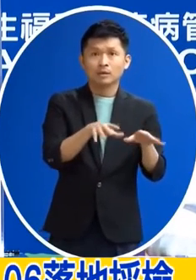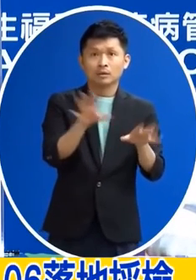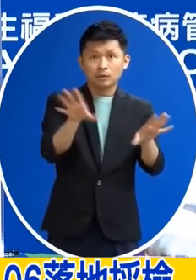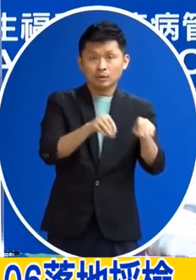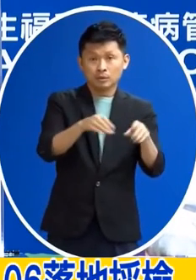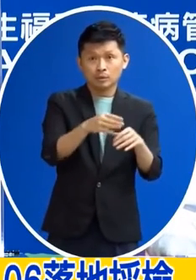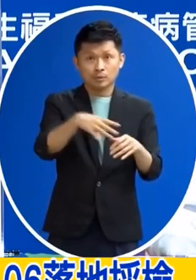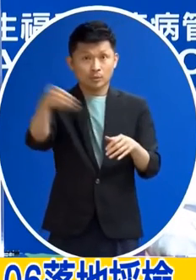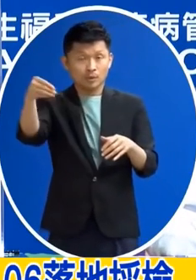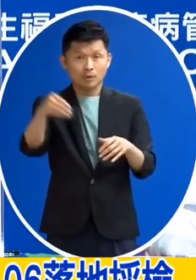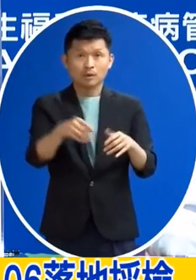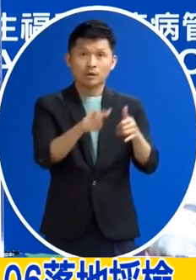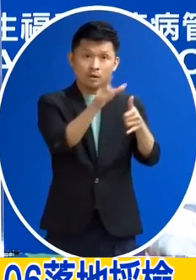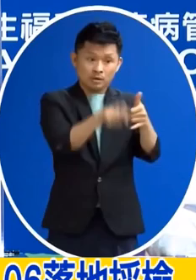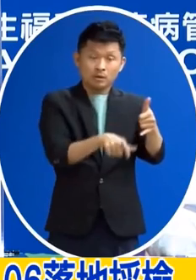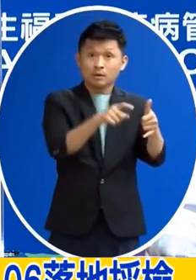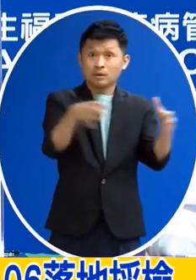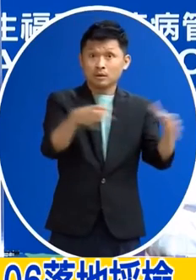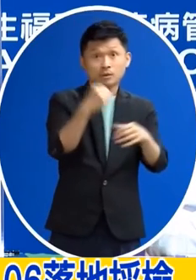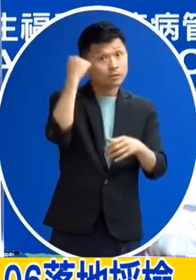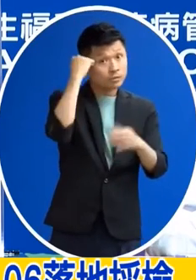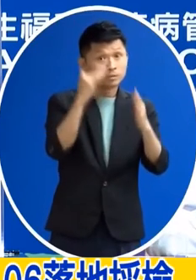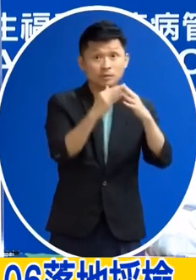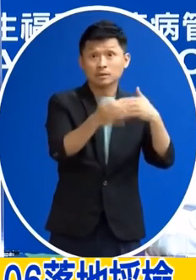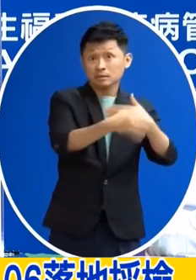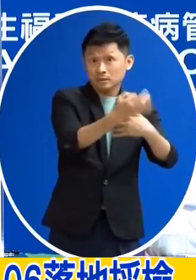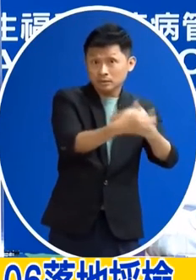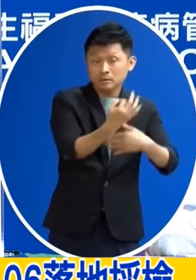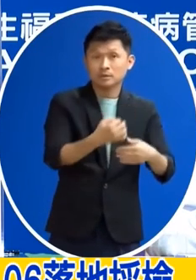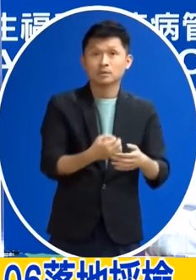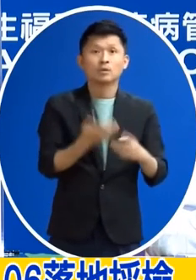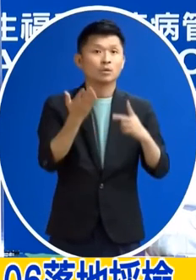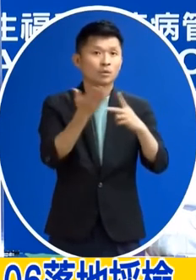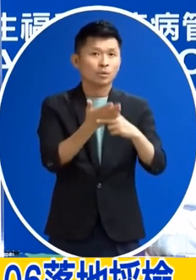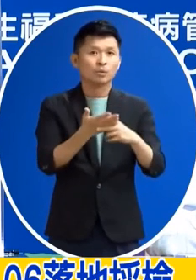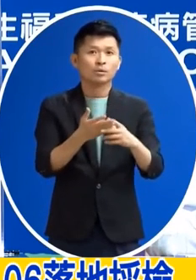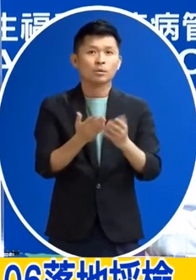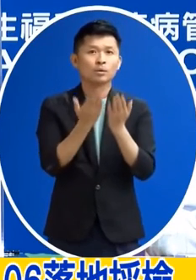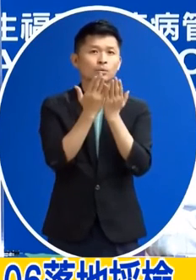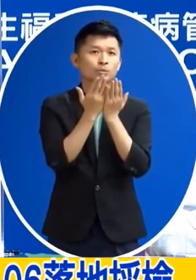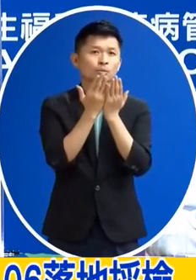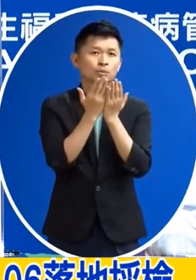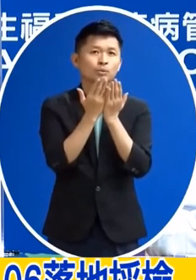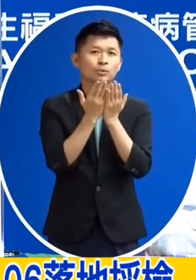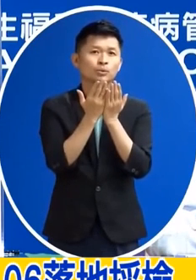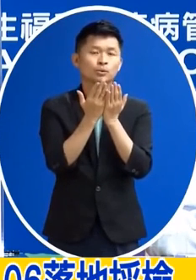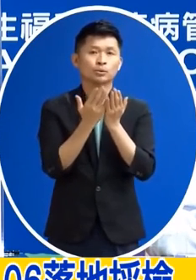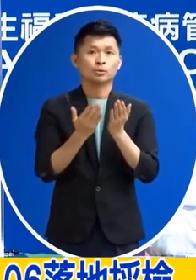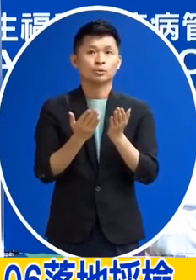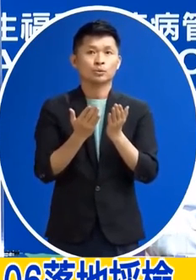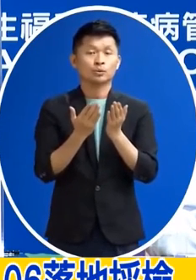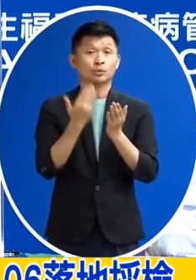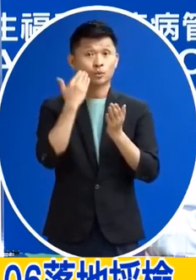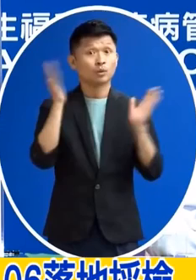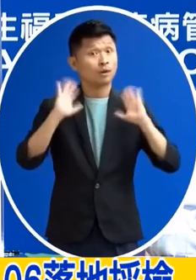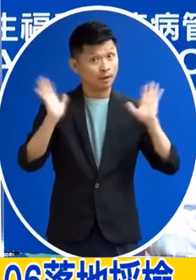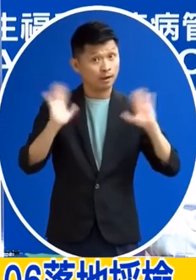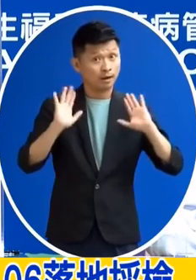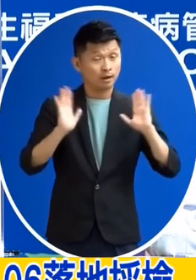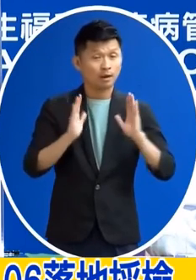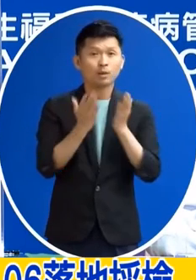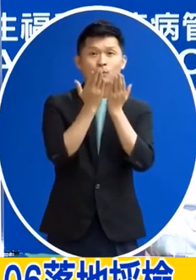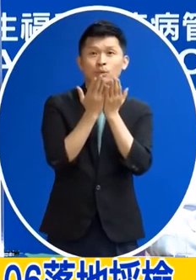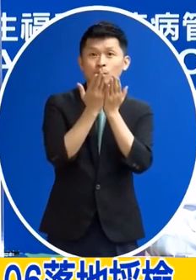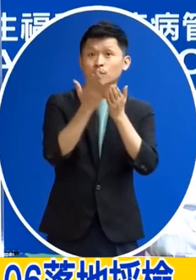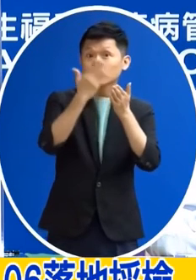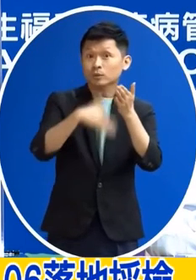同住的家人或者同班，或者他就读有小朋友，就读他如果是小朋友，那就读